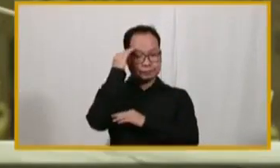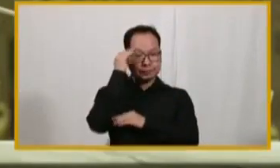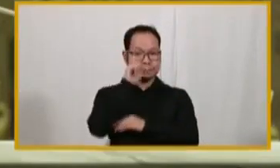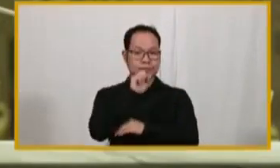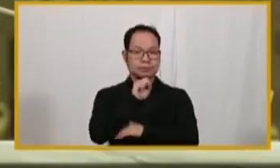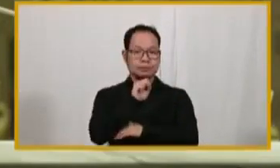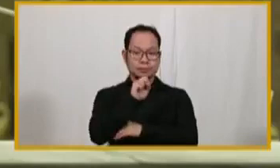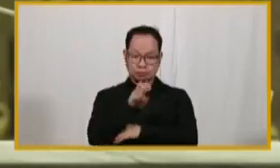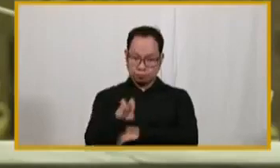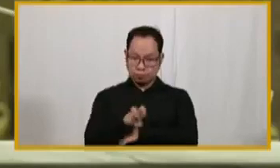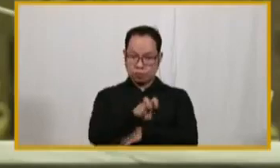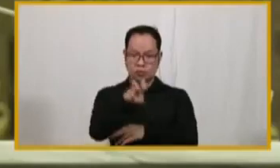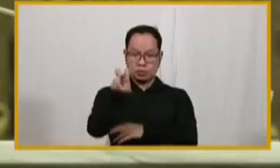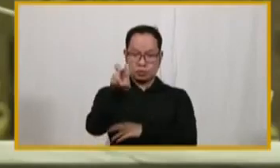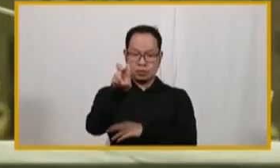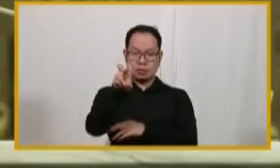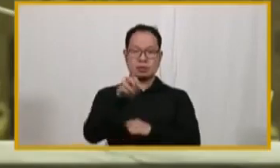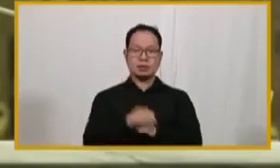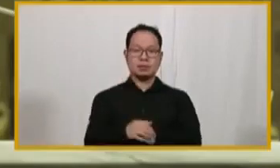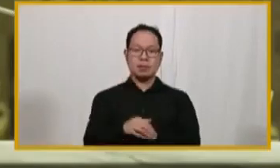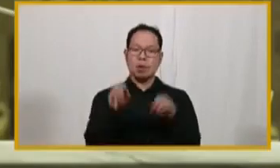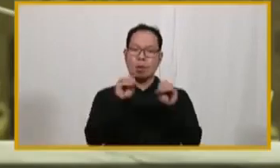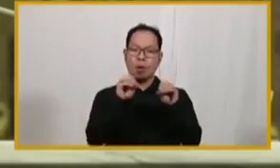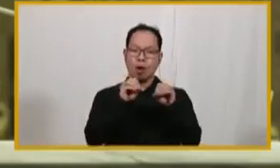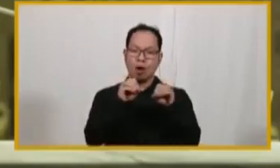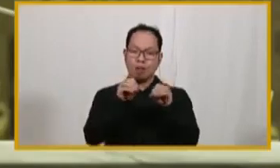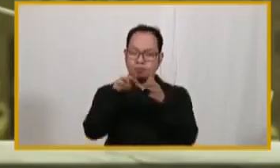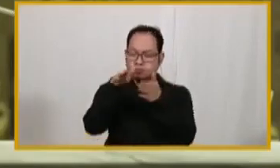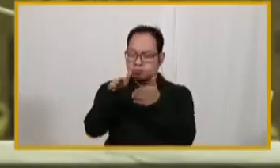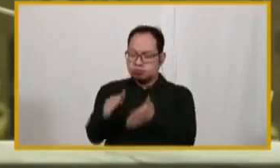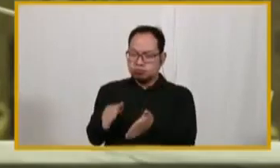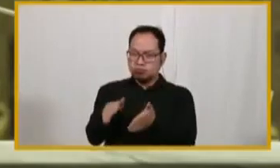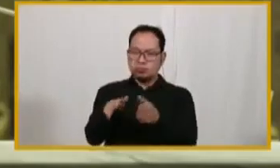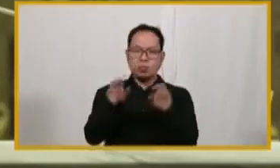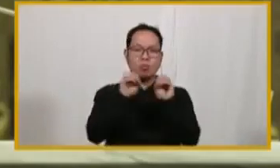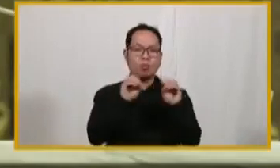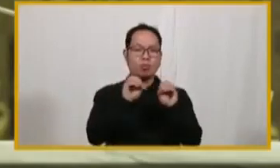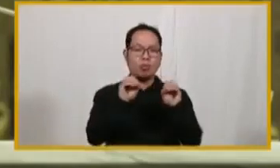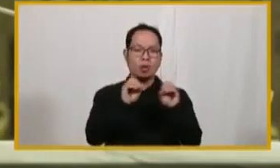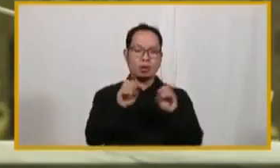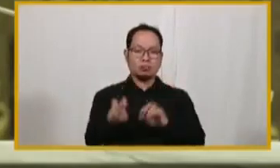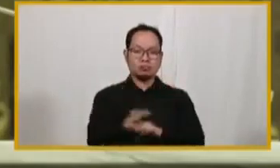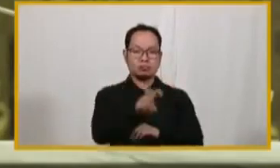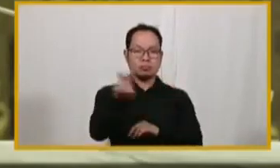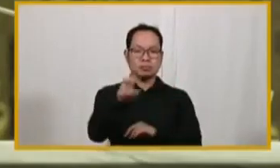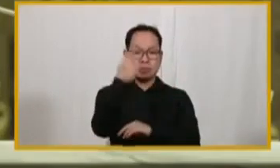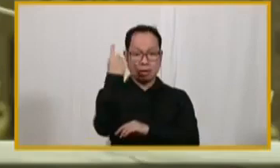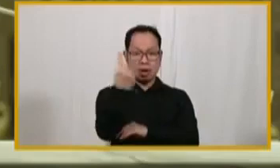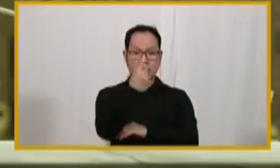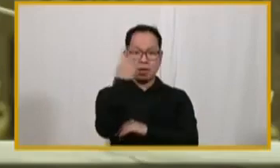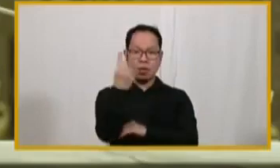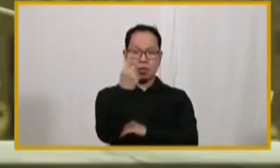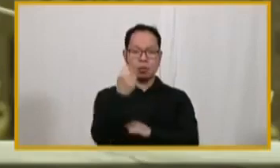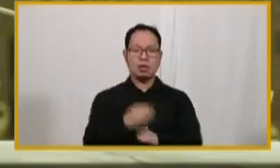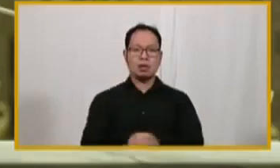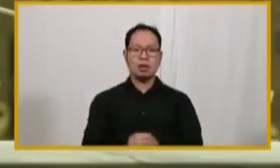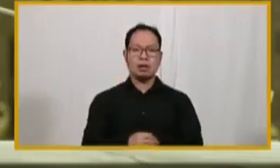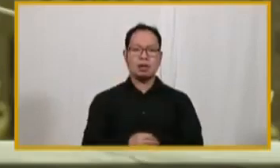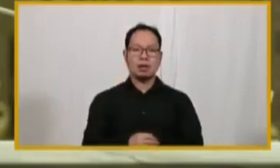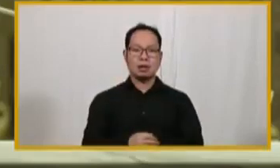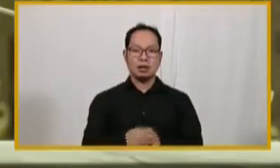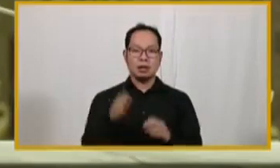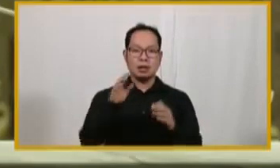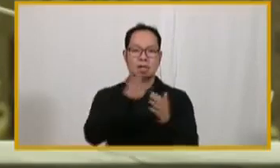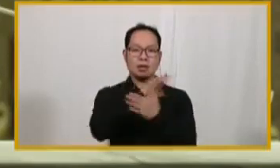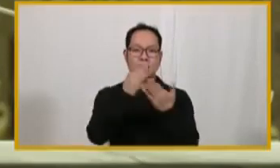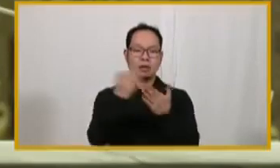sinodality. Walang naiiwan, walang naglalakbay na mag-isa.